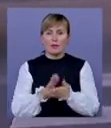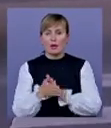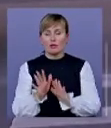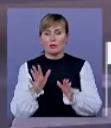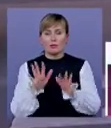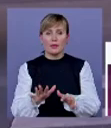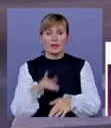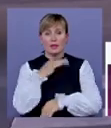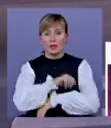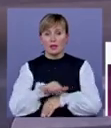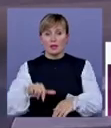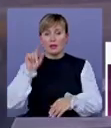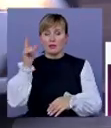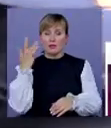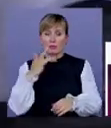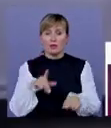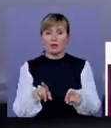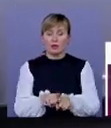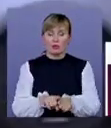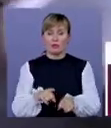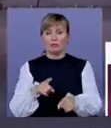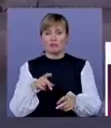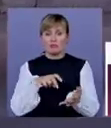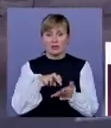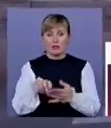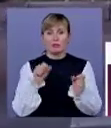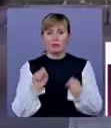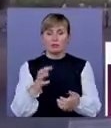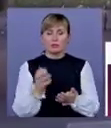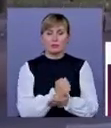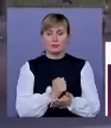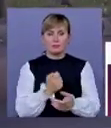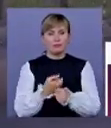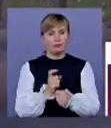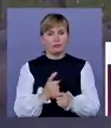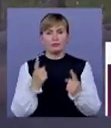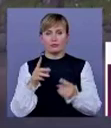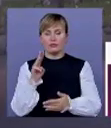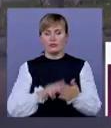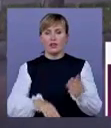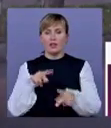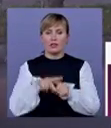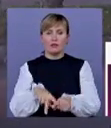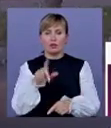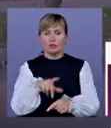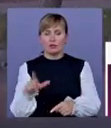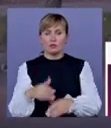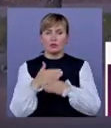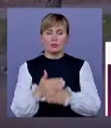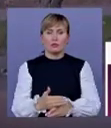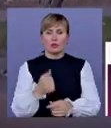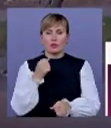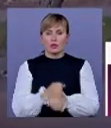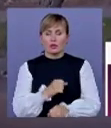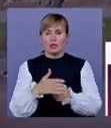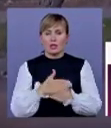За границей, к примеру, в Штатах, за такой необдуманный поступок можно схлопотать солидный штраф. Но заставить людей при помощи